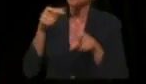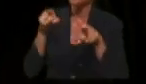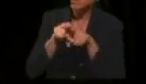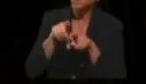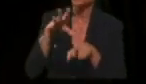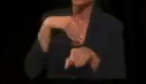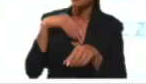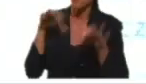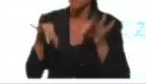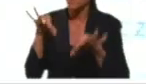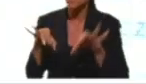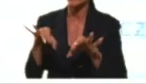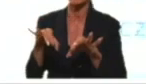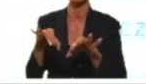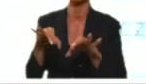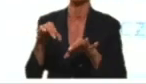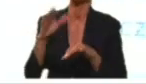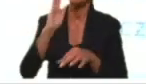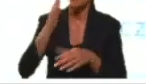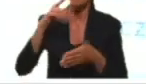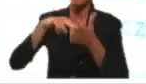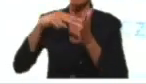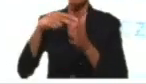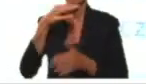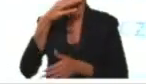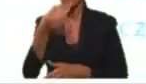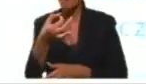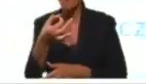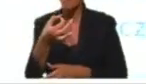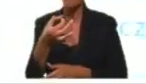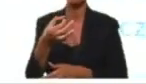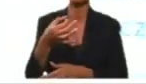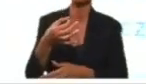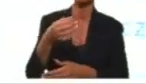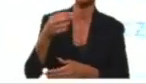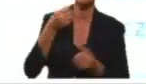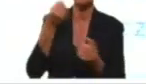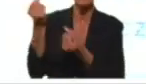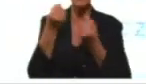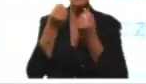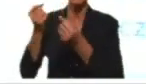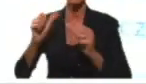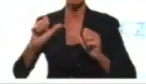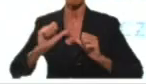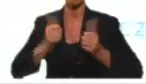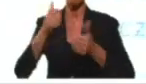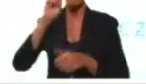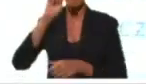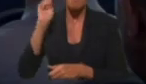naszej konferencji, pozwolą nam planować lepiej i skuteczniej transport, tak żeby nasi podróżni